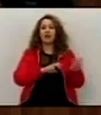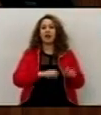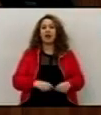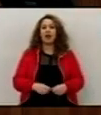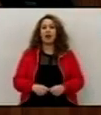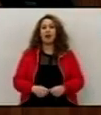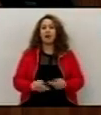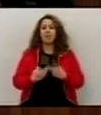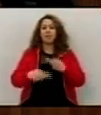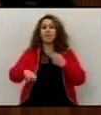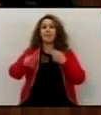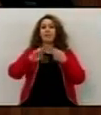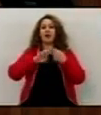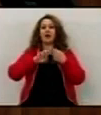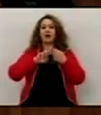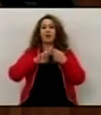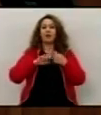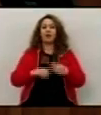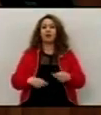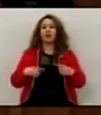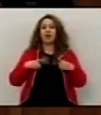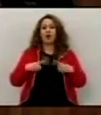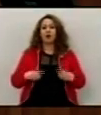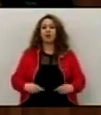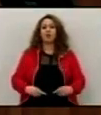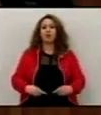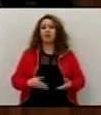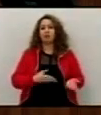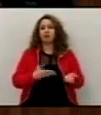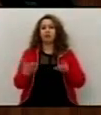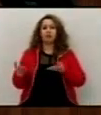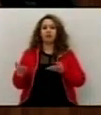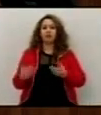عن سؤال السيد النائب، فليتفضل.